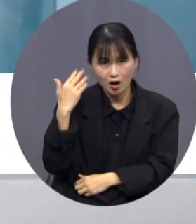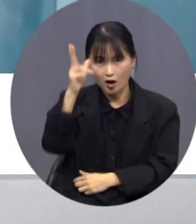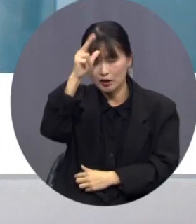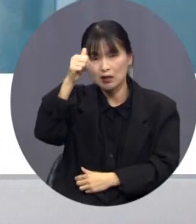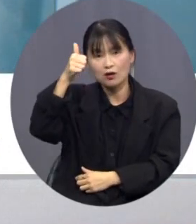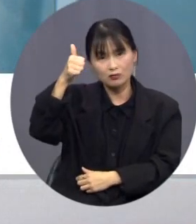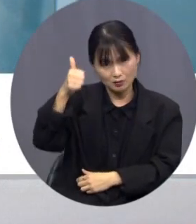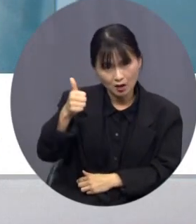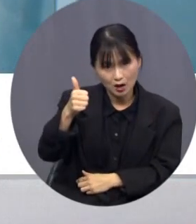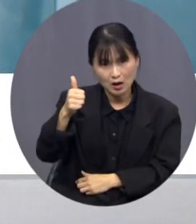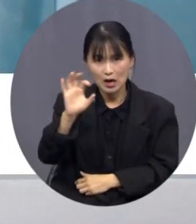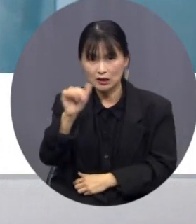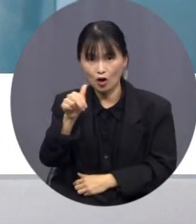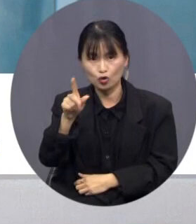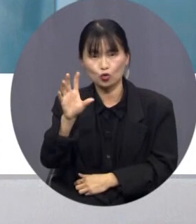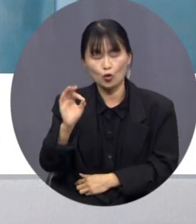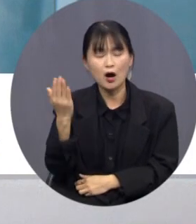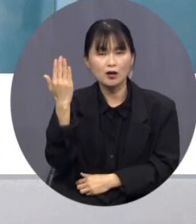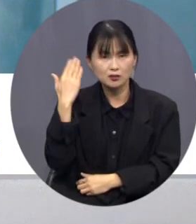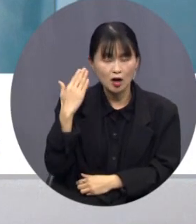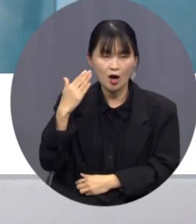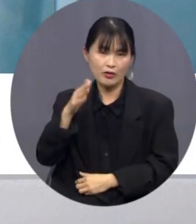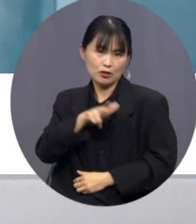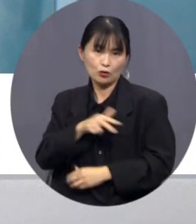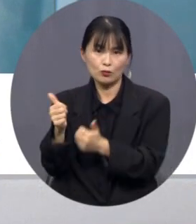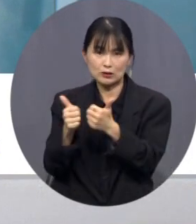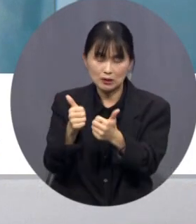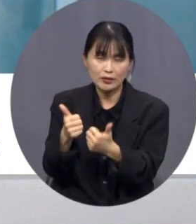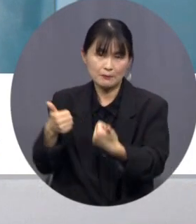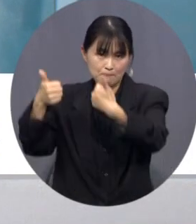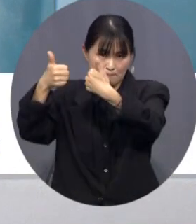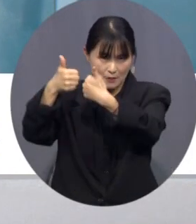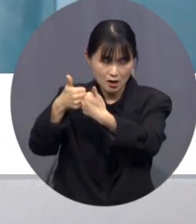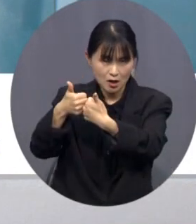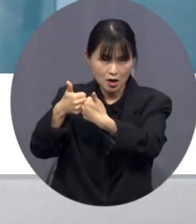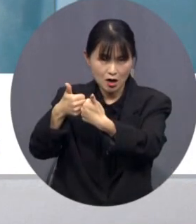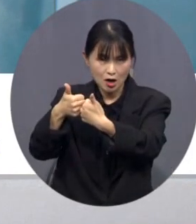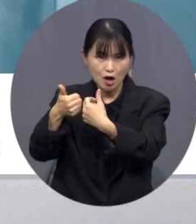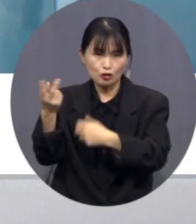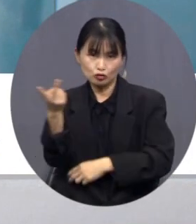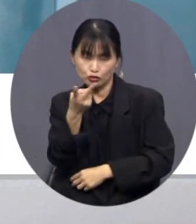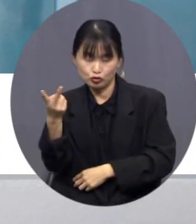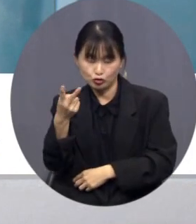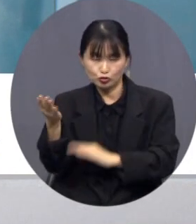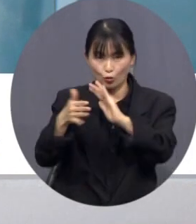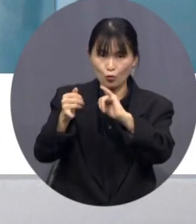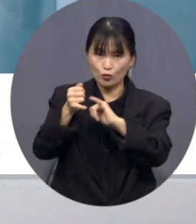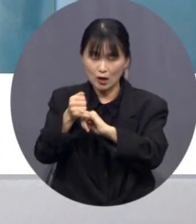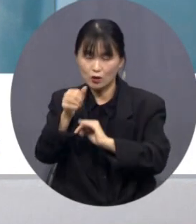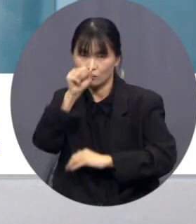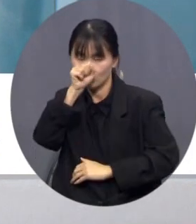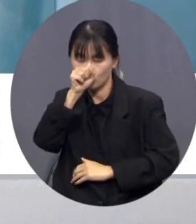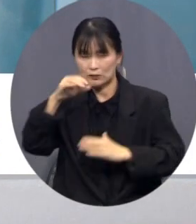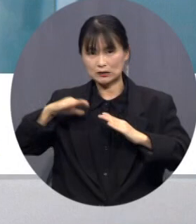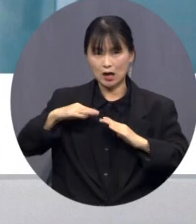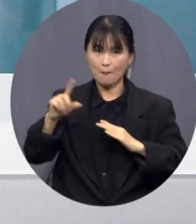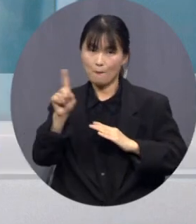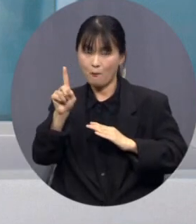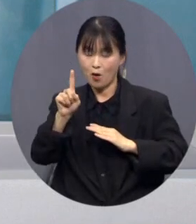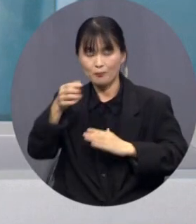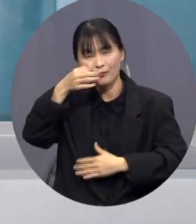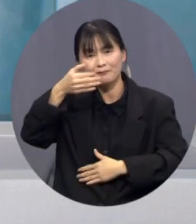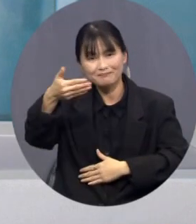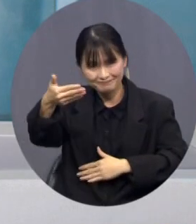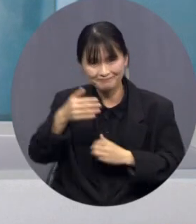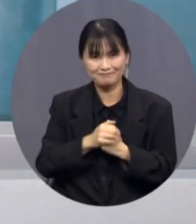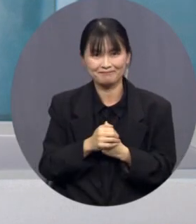경찰청장과 이경용 전 제주도 의원이 맞붙는 가운데 두 후보는 어떤 공약과 강점을 내세우고 있는지 이소현